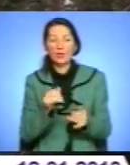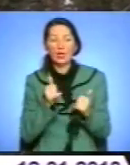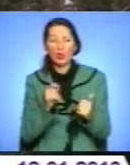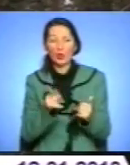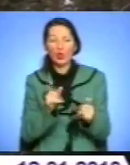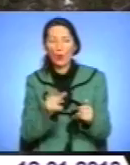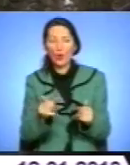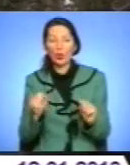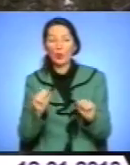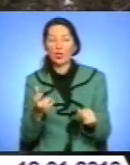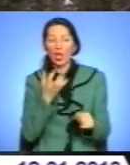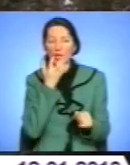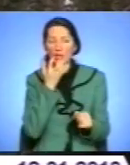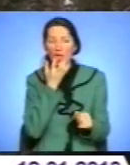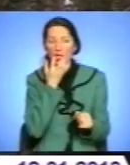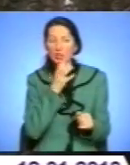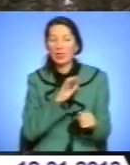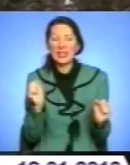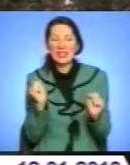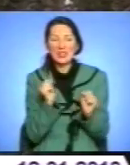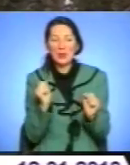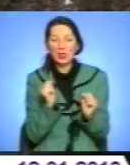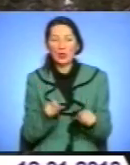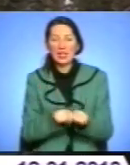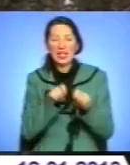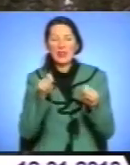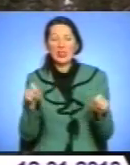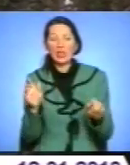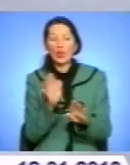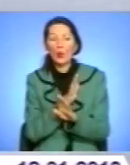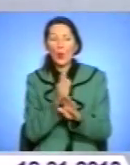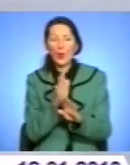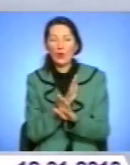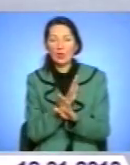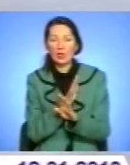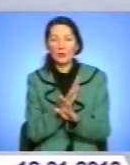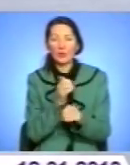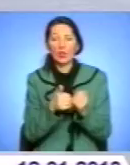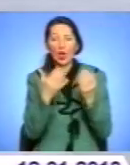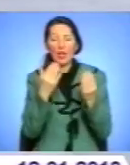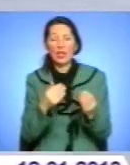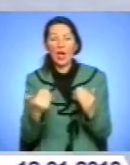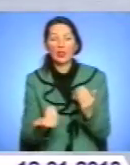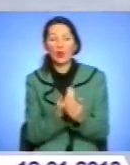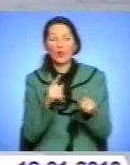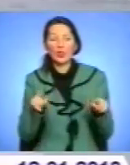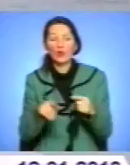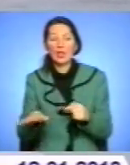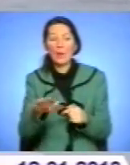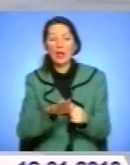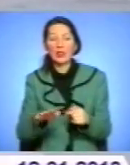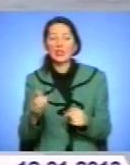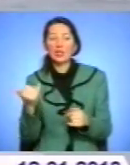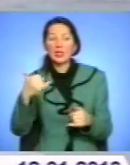зігрітися і не змерзнути на відкритому повітрі. Щодня новостворені майданчики на озері